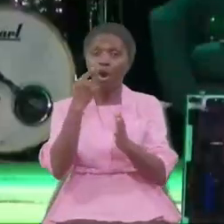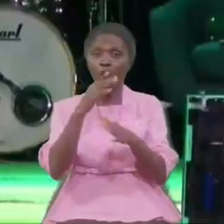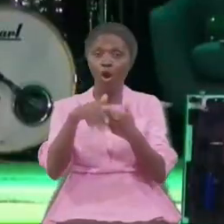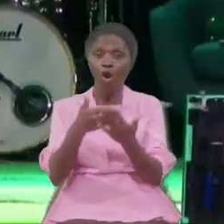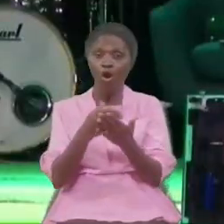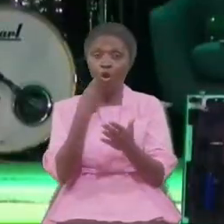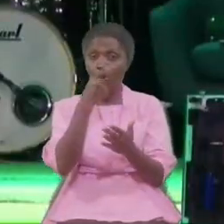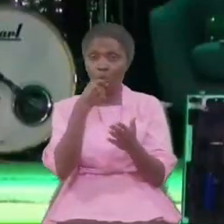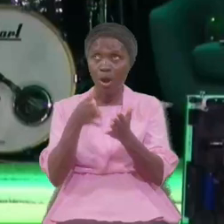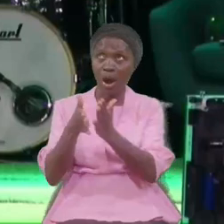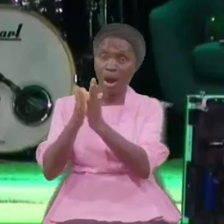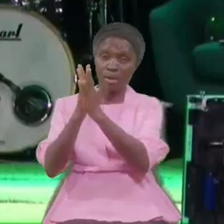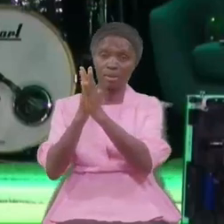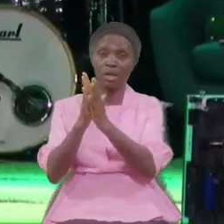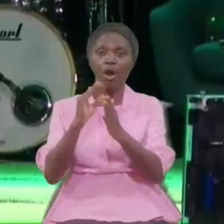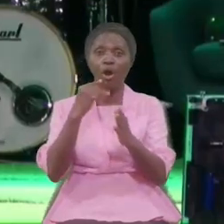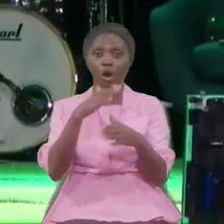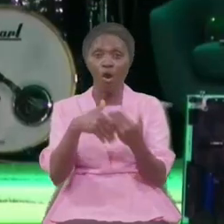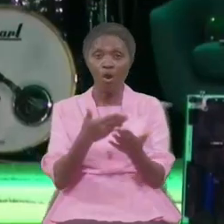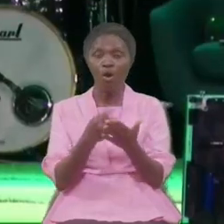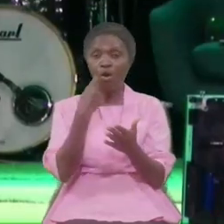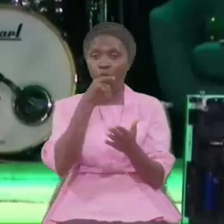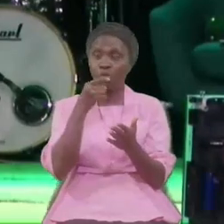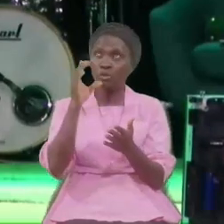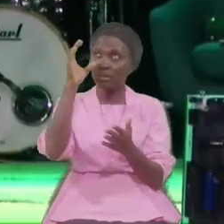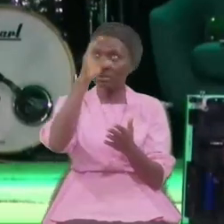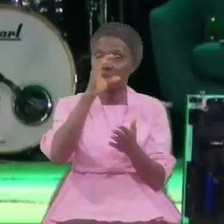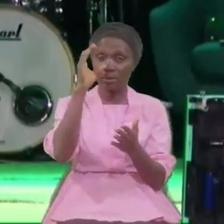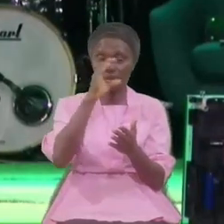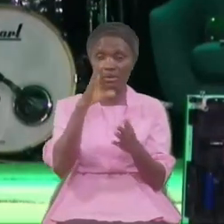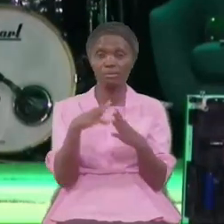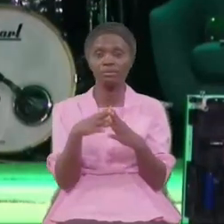demandent. Pour tous ceux qui cherchent.